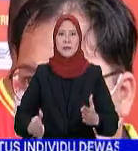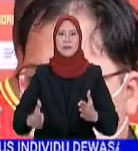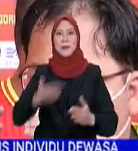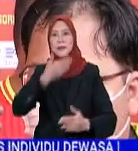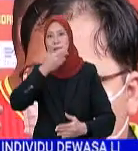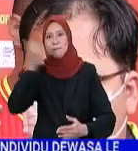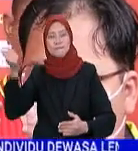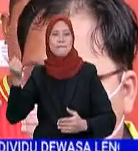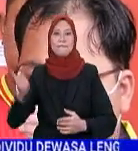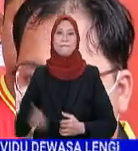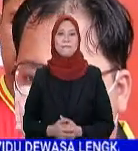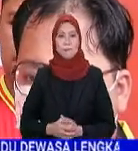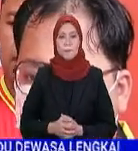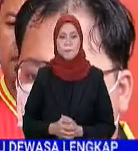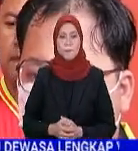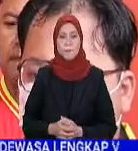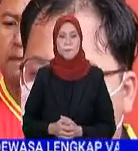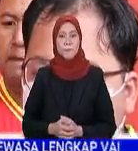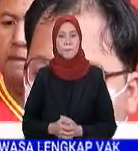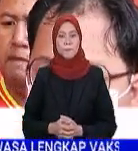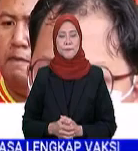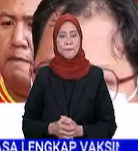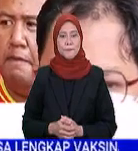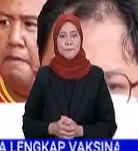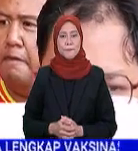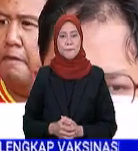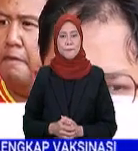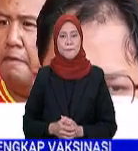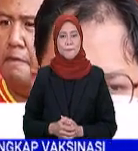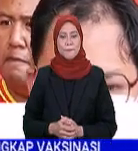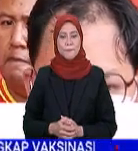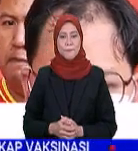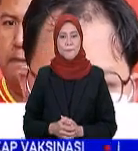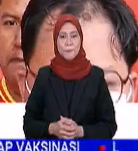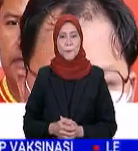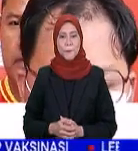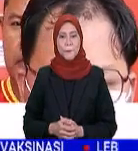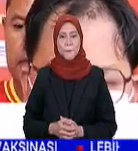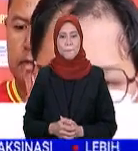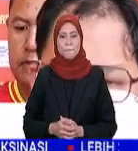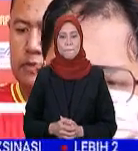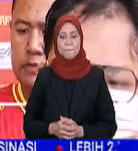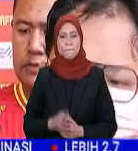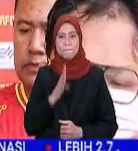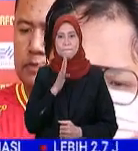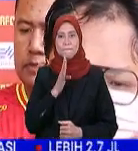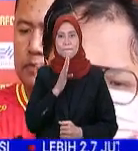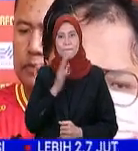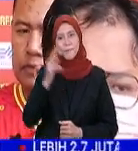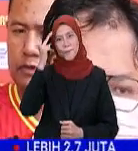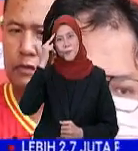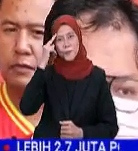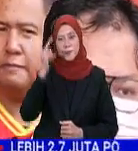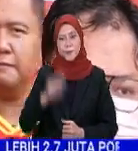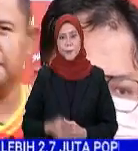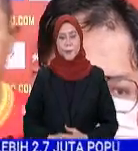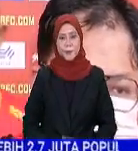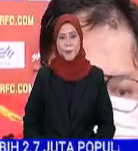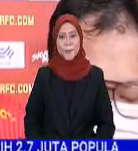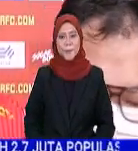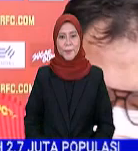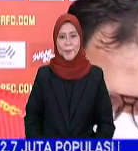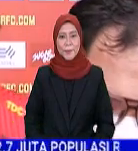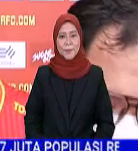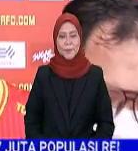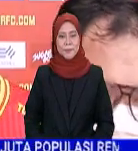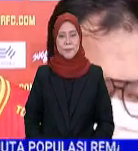يعني شوف احنا جاي انا من نادي جماهيري من نادي الوحدات من اكبر الانديه على مستوى القاره شاركت